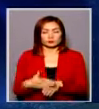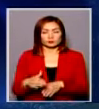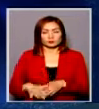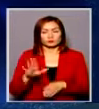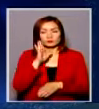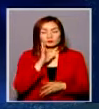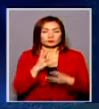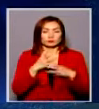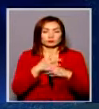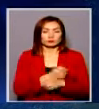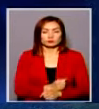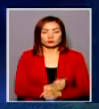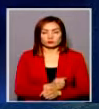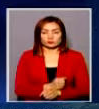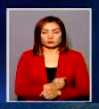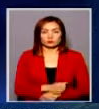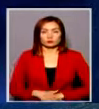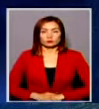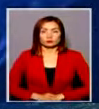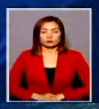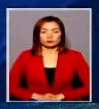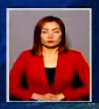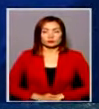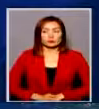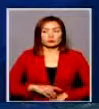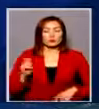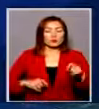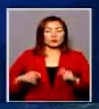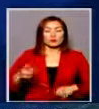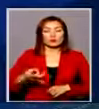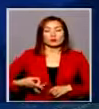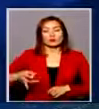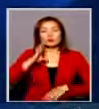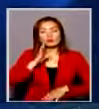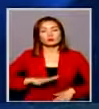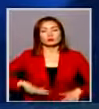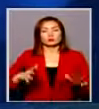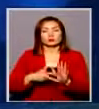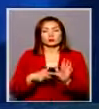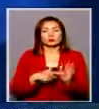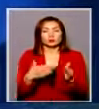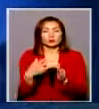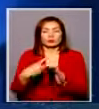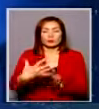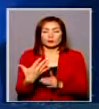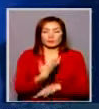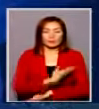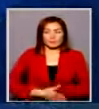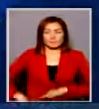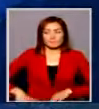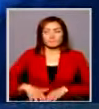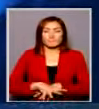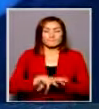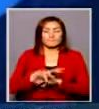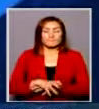уровень сточных вод начал снижаться. Проливные дожди в регионе затопили 7 жилых домов и 25 улиц. Для